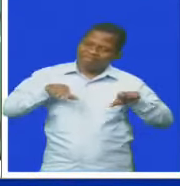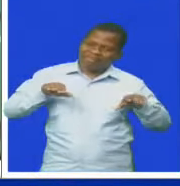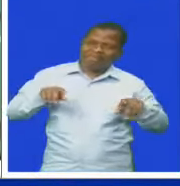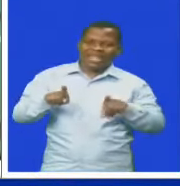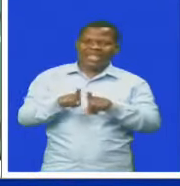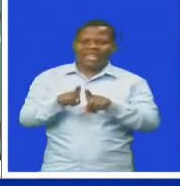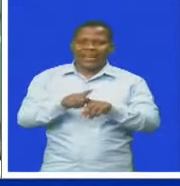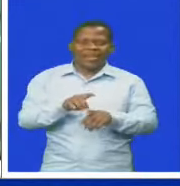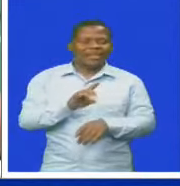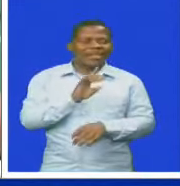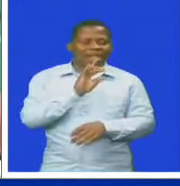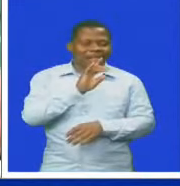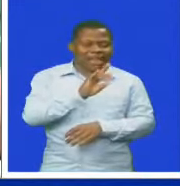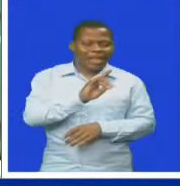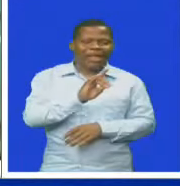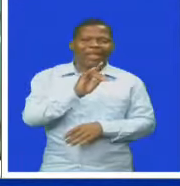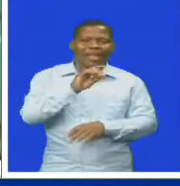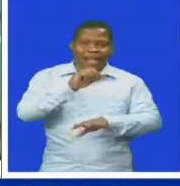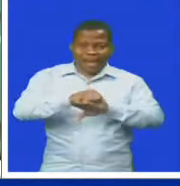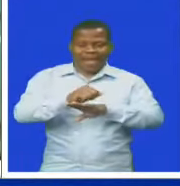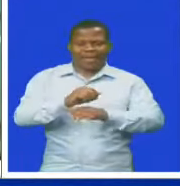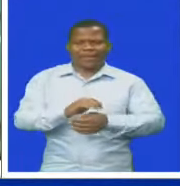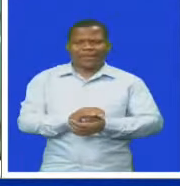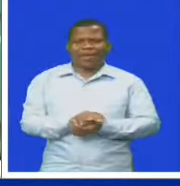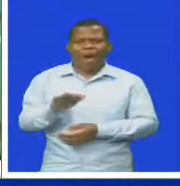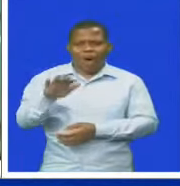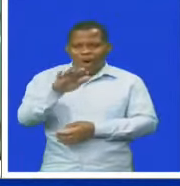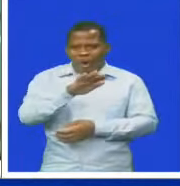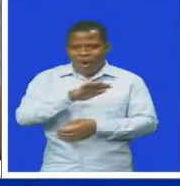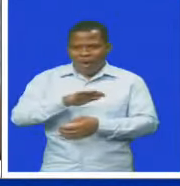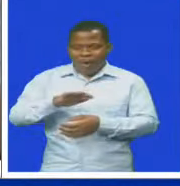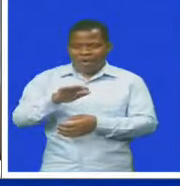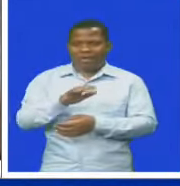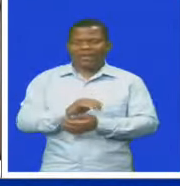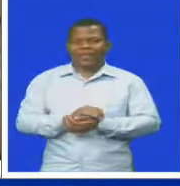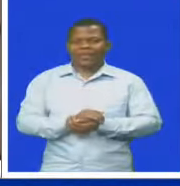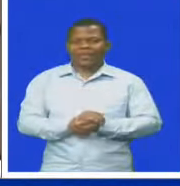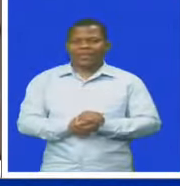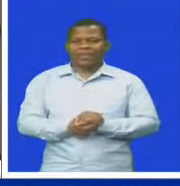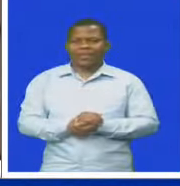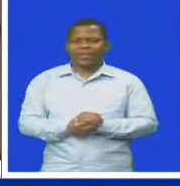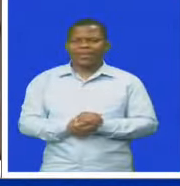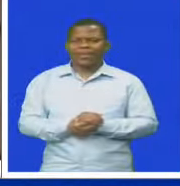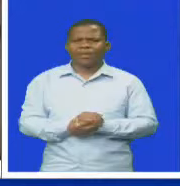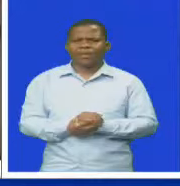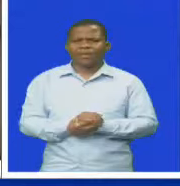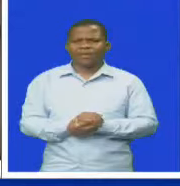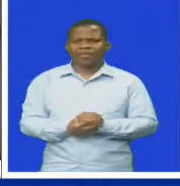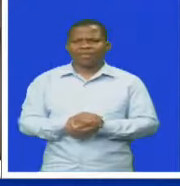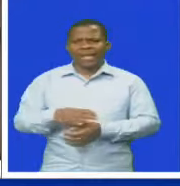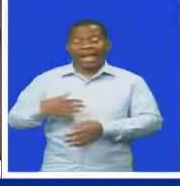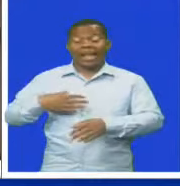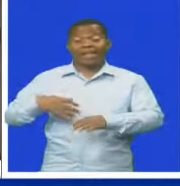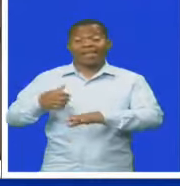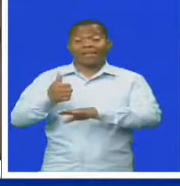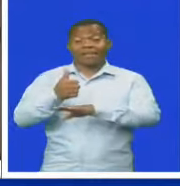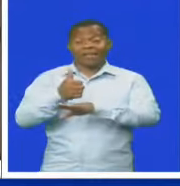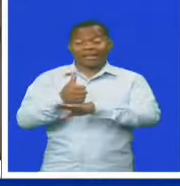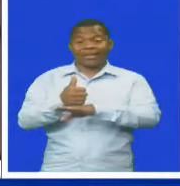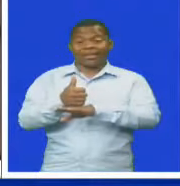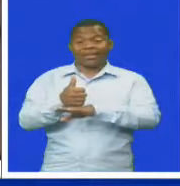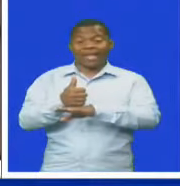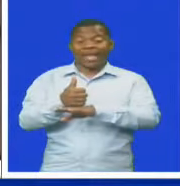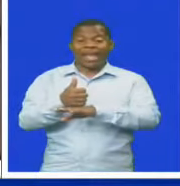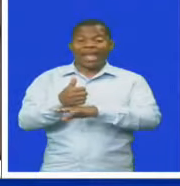khona tiyahlamba nje vele cishe tonke longolomunye wabaphathi kulababuka inhlala kahle etilwane